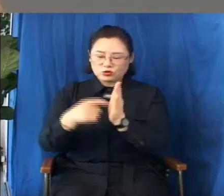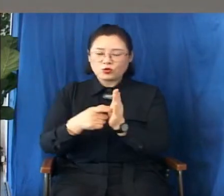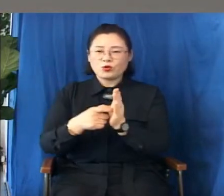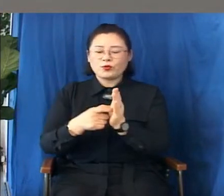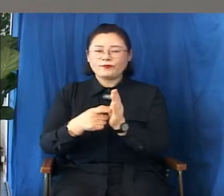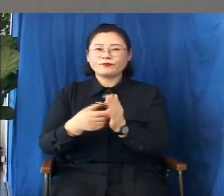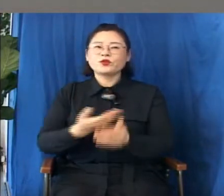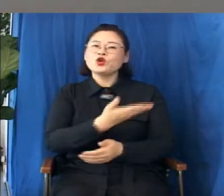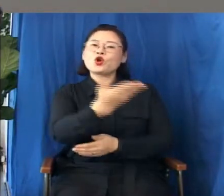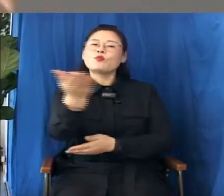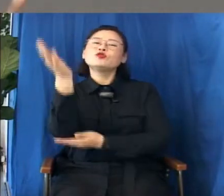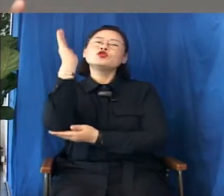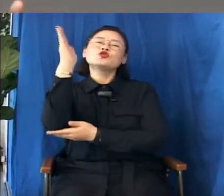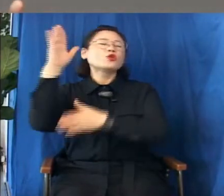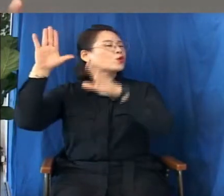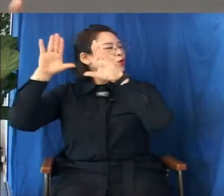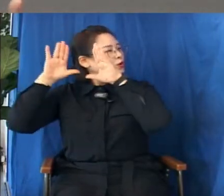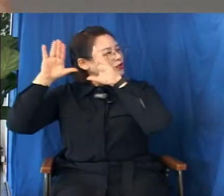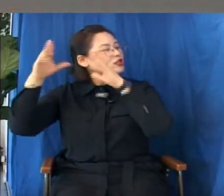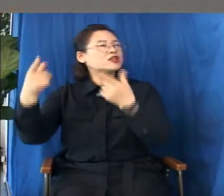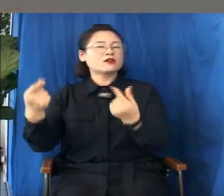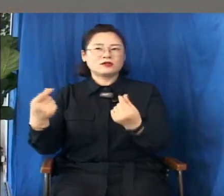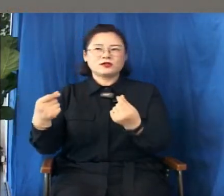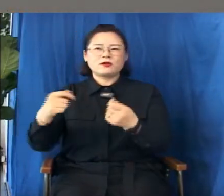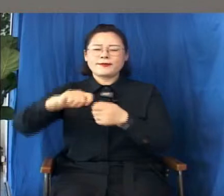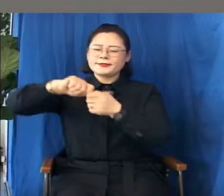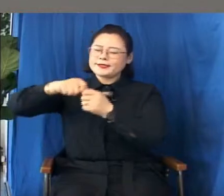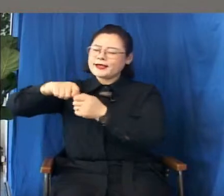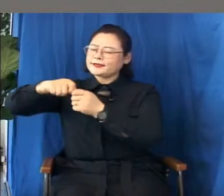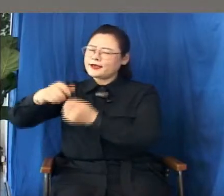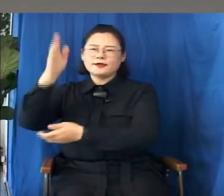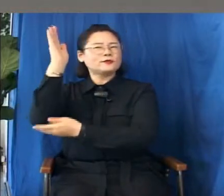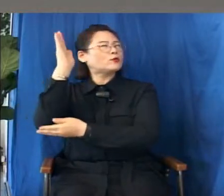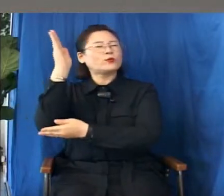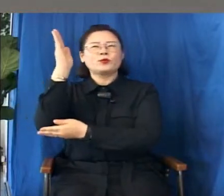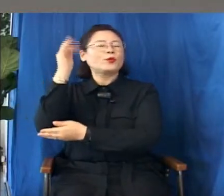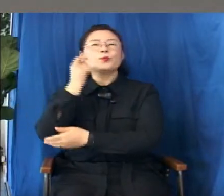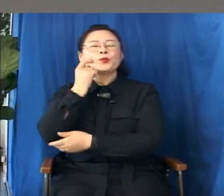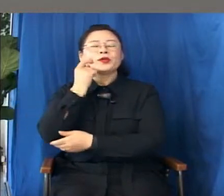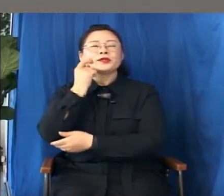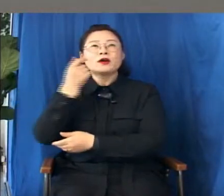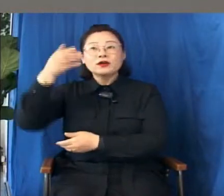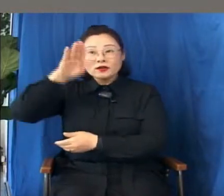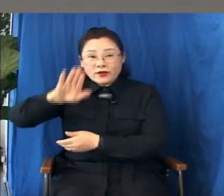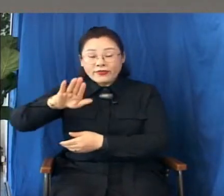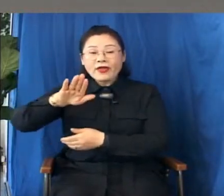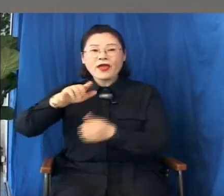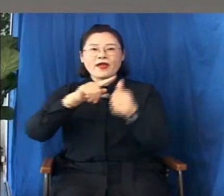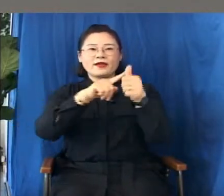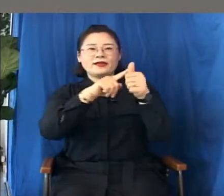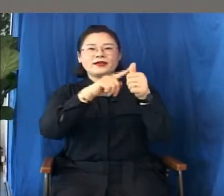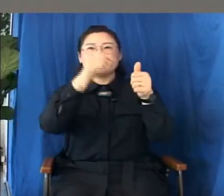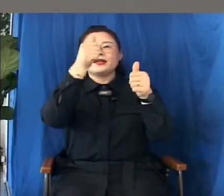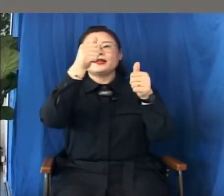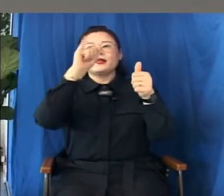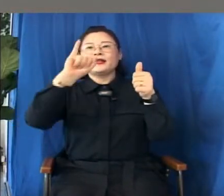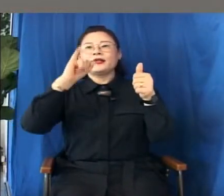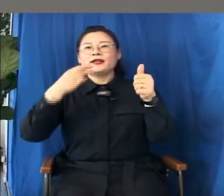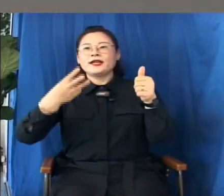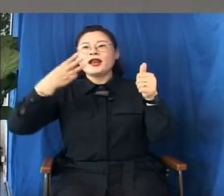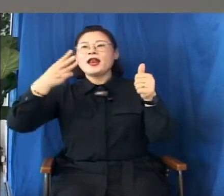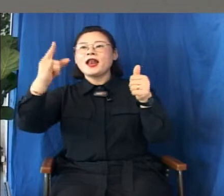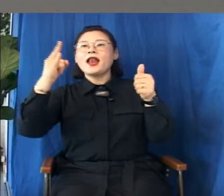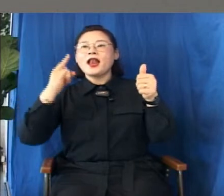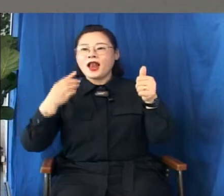설교 듣듯이 이렇게 디테일하게 들을 수 있는 길이 없었던 거예요. 그런데 이 힐렐이라는 사람이 그곳에 와서 그 일을